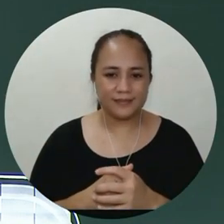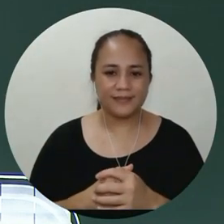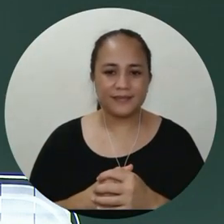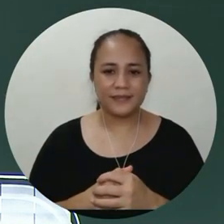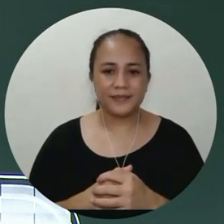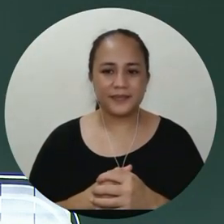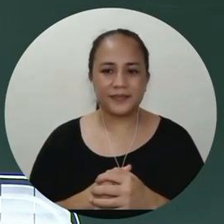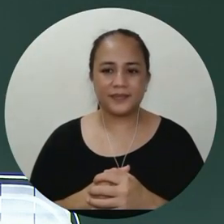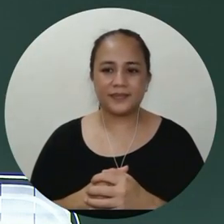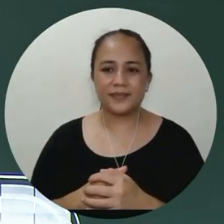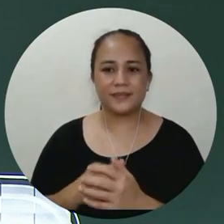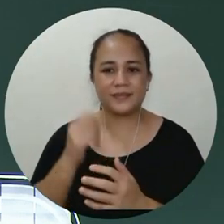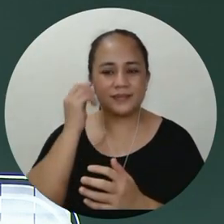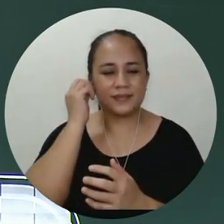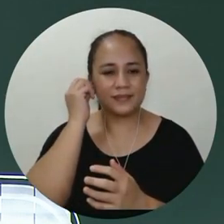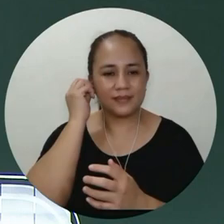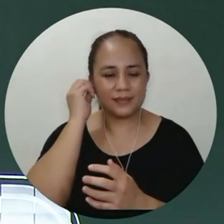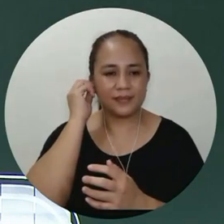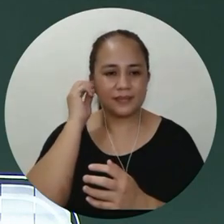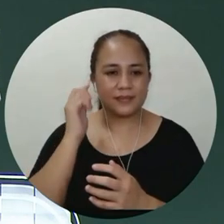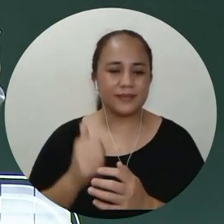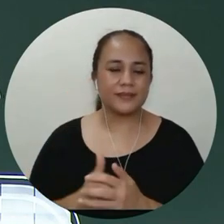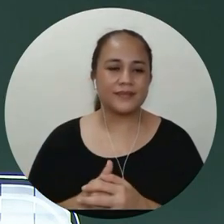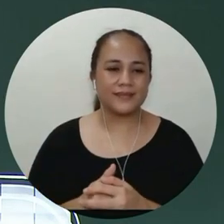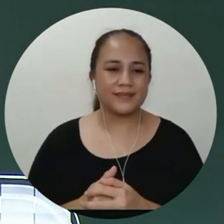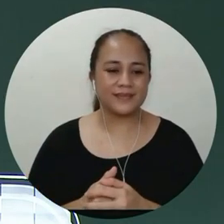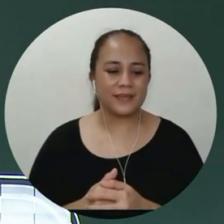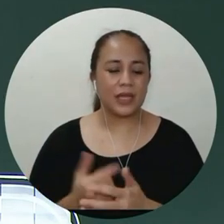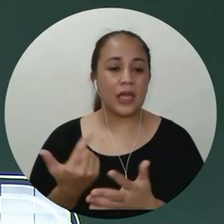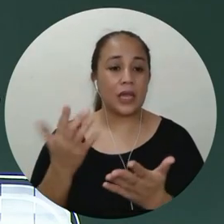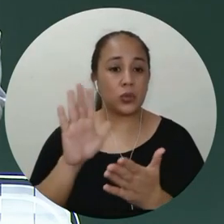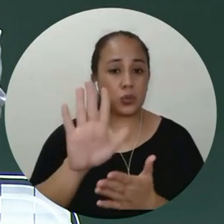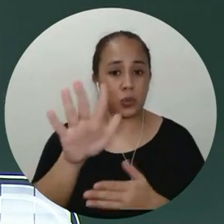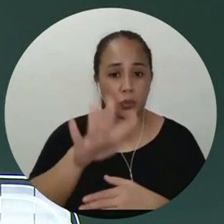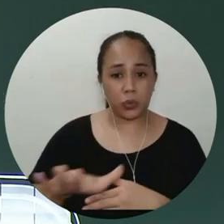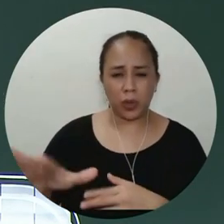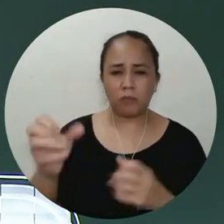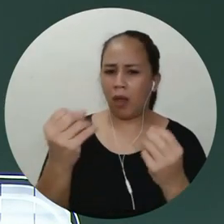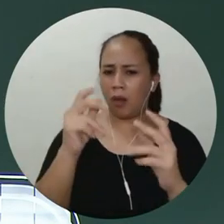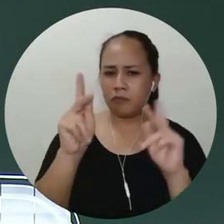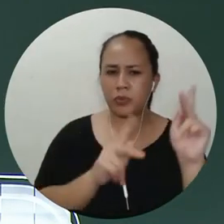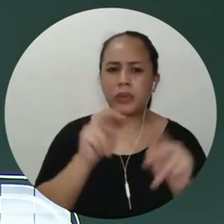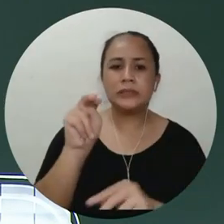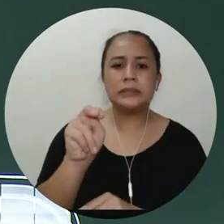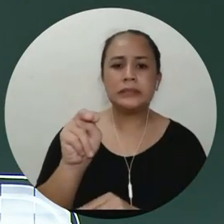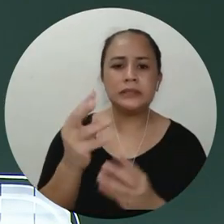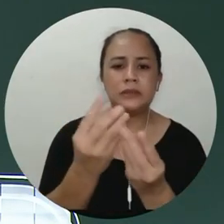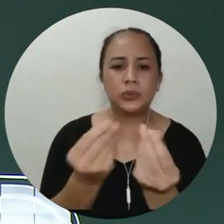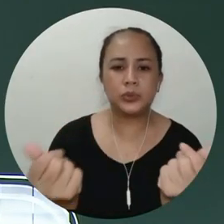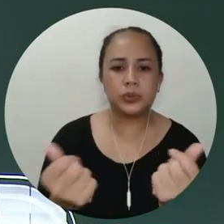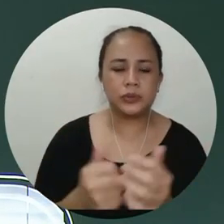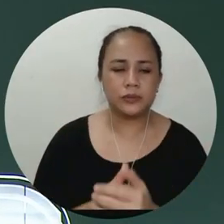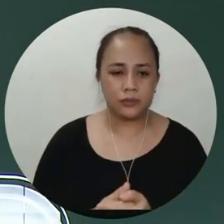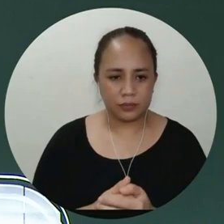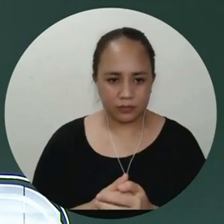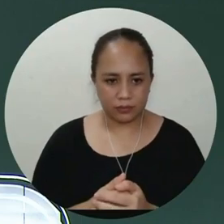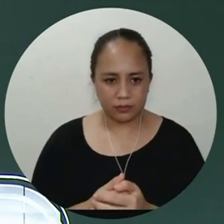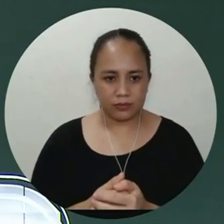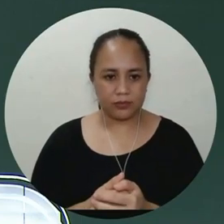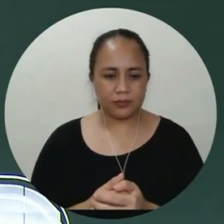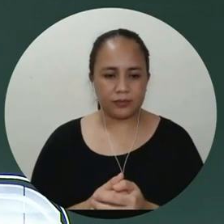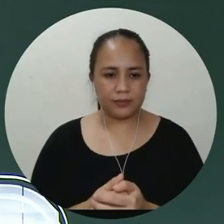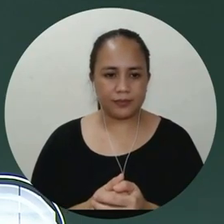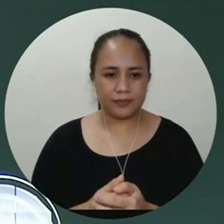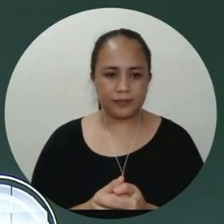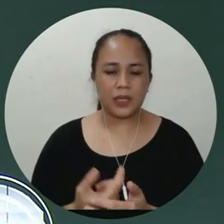받을 사람이 많아요. 여러분 현장에. And in your fields there are many people who need to be healed. 상처를 많이 받은 사람들이 많이 있잖아요.